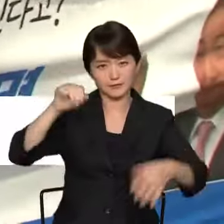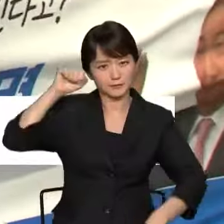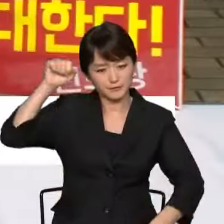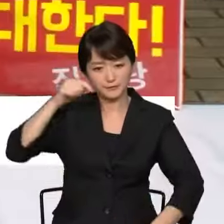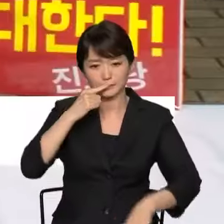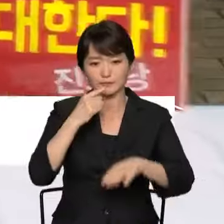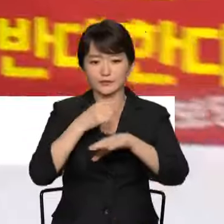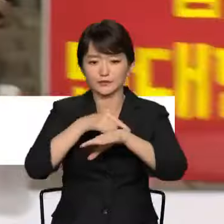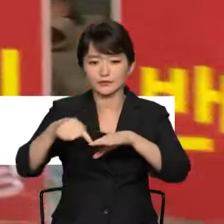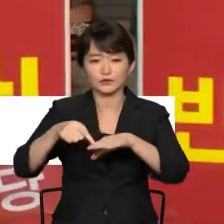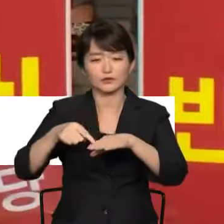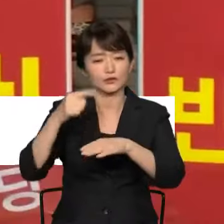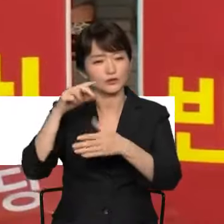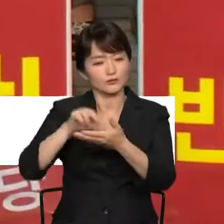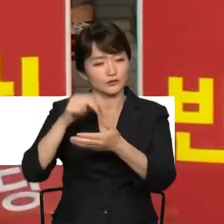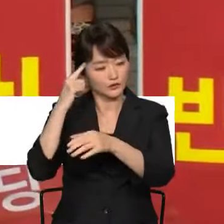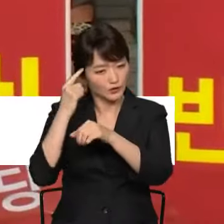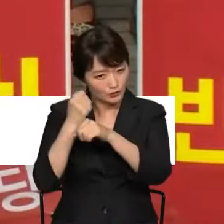연구